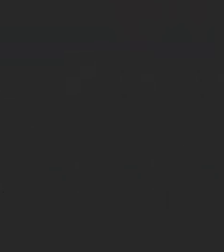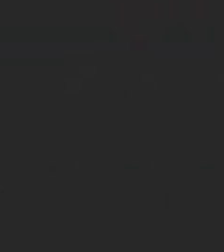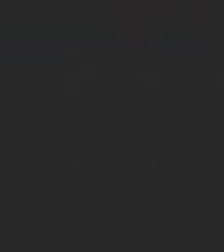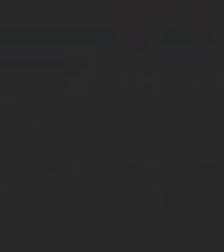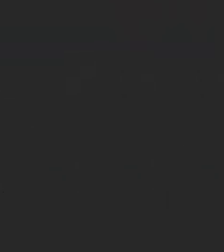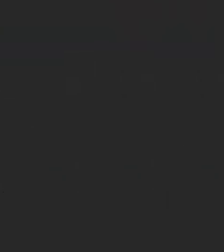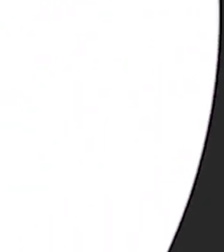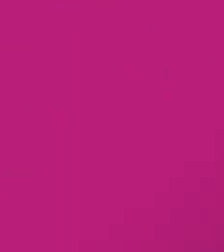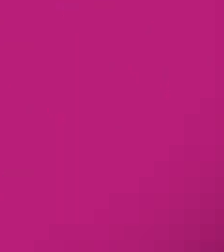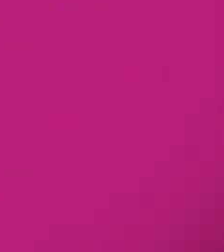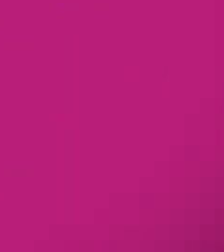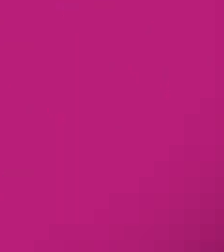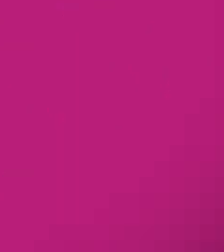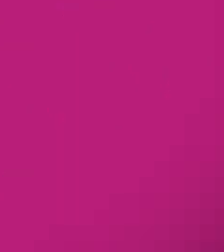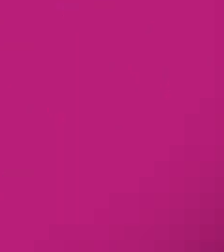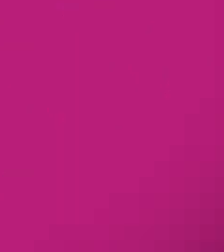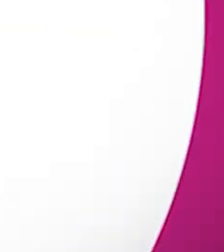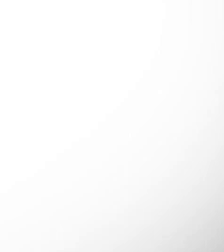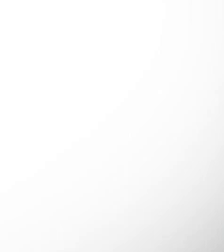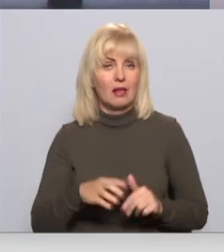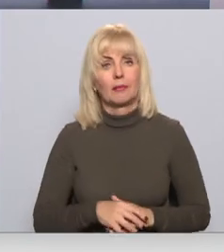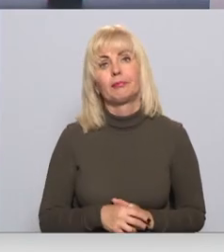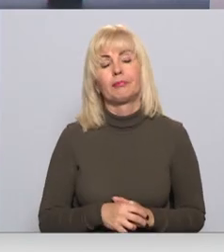Re, viss ēters ir te!